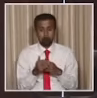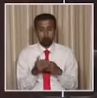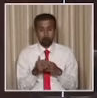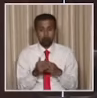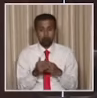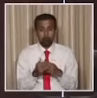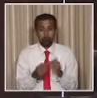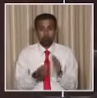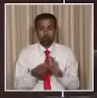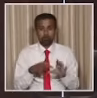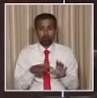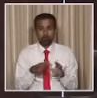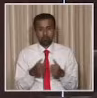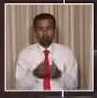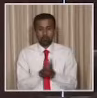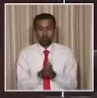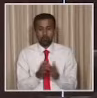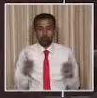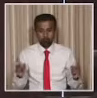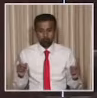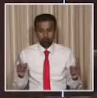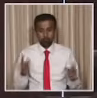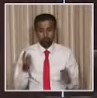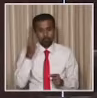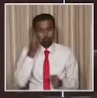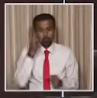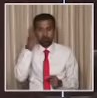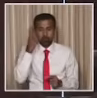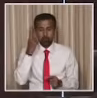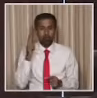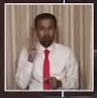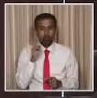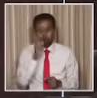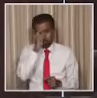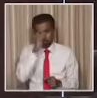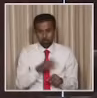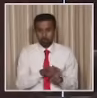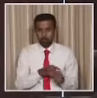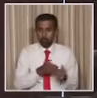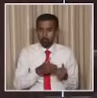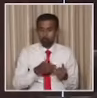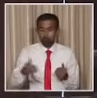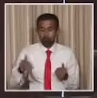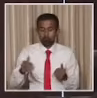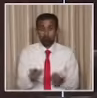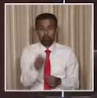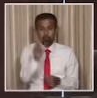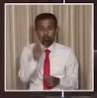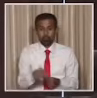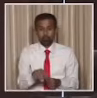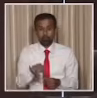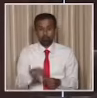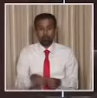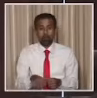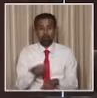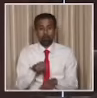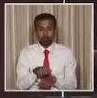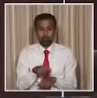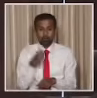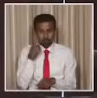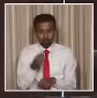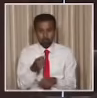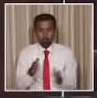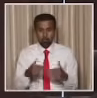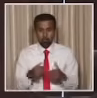හරි ගැටුවක් ගහගෙන තමන්ගේ ඉන්න කාල සීමාවෙ ඉන්න දන්න දක්ෂයෙක් නිසා රනිල් වික්‍රමරත්න මේ කාල සීමාව ඇදගෙන යයි. හැබැයි ඔබතුමාලට අද වෙනකොට පුළුවන්කම ලැබිලා තියෙනවද?